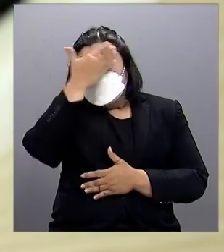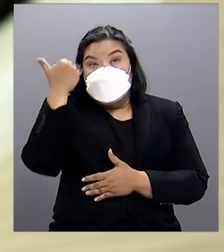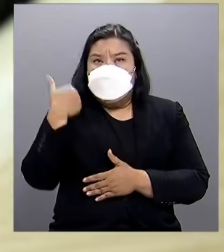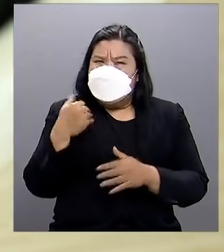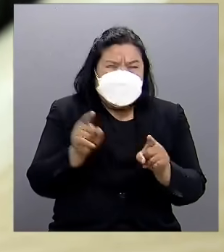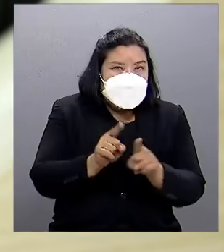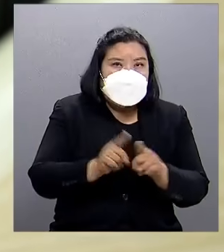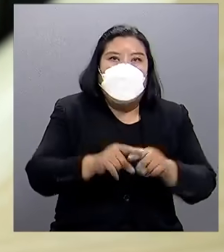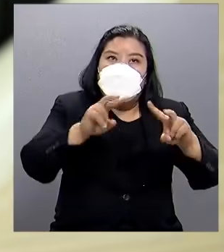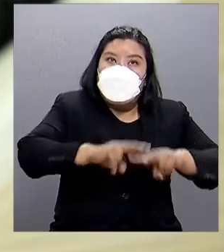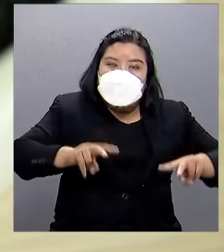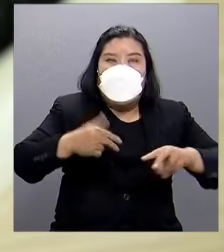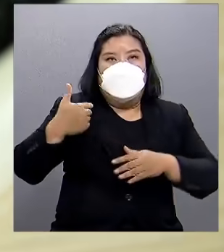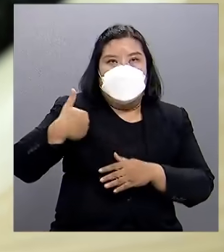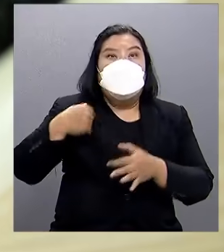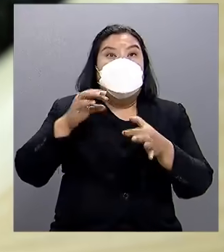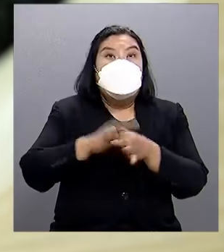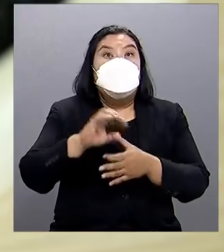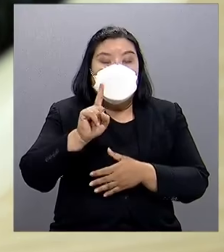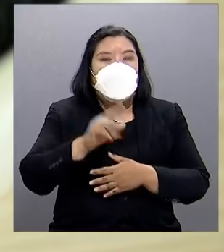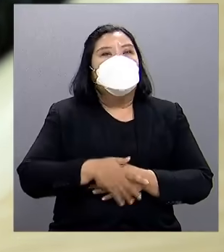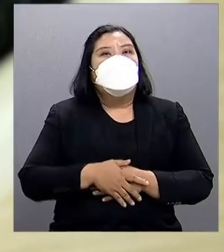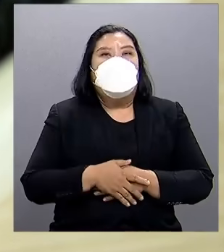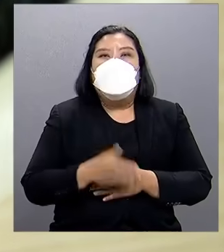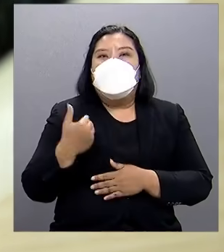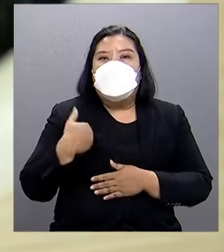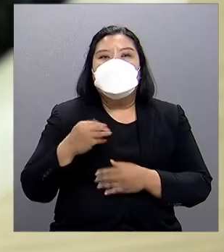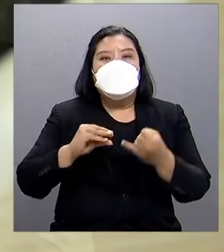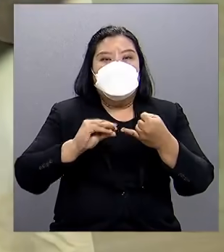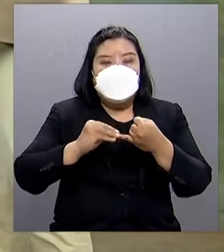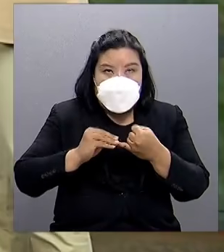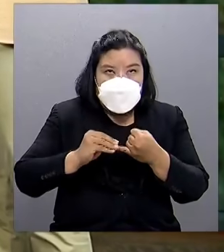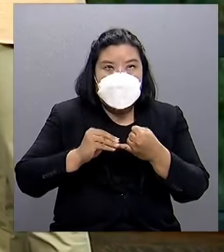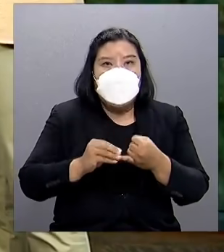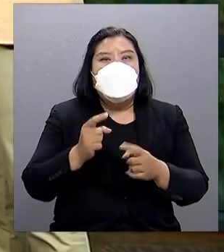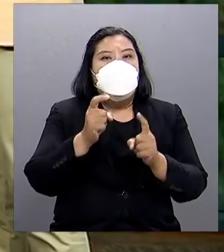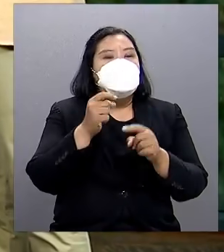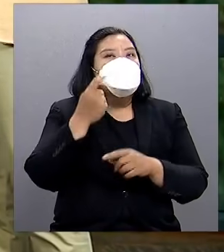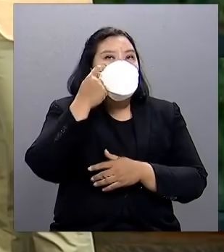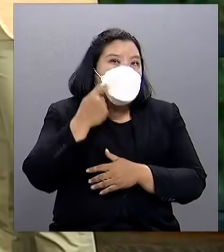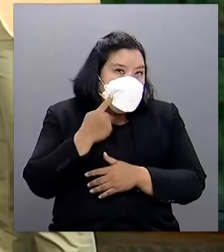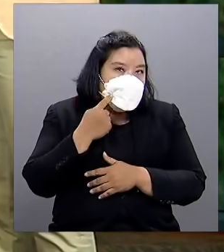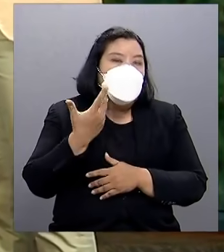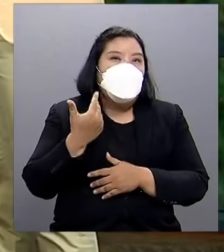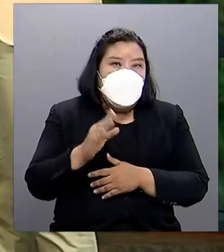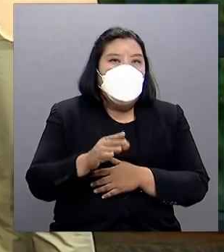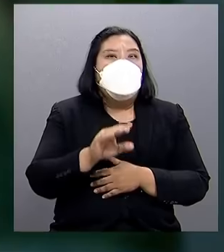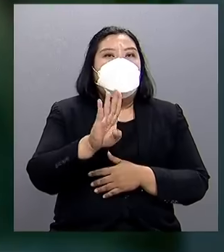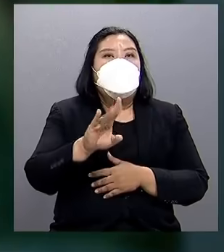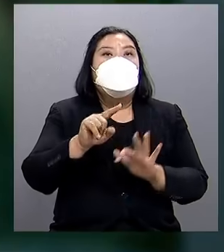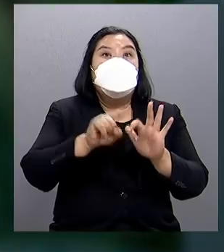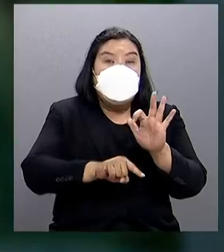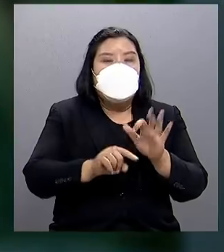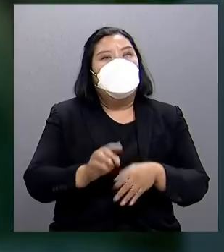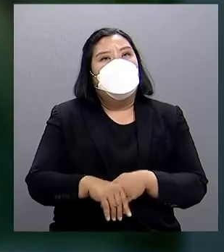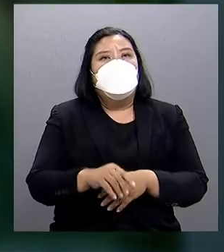กูลเบอร์รี่นะครับอันนี้เขาทำการศึกษาวิจัยคือแบล็คเบอร์รี่เนาะให้กินวันละประมาณ600กรัมนะหรือ6ขีดถามว่าเยอะไหมเยอะอยู่พอสมคว